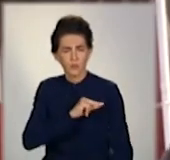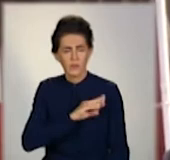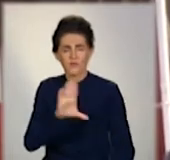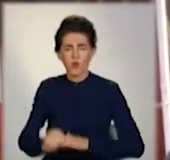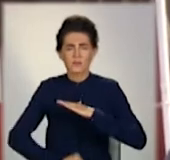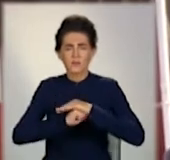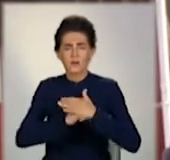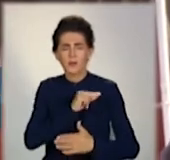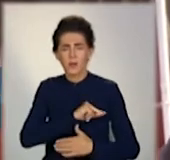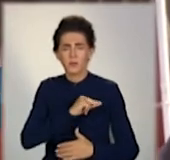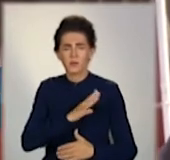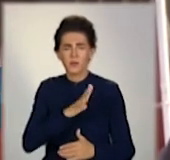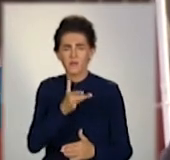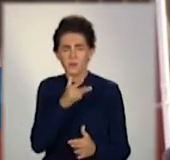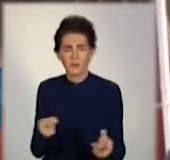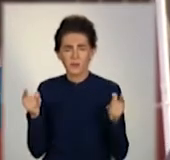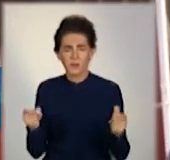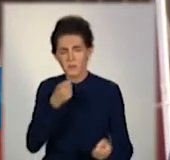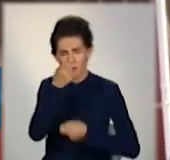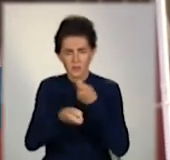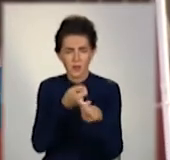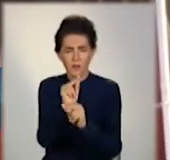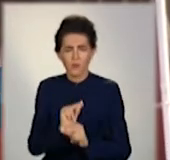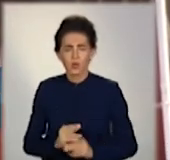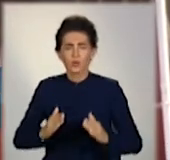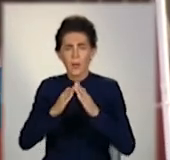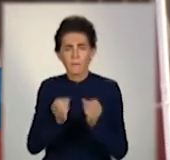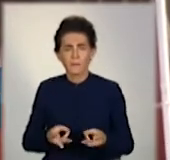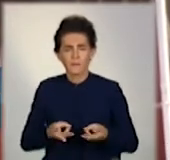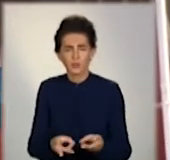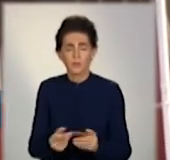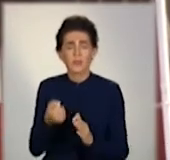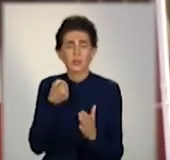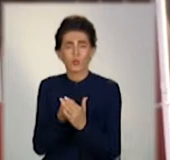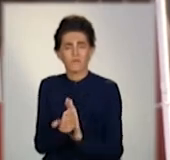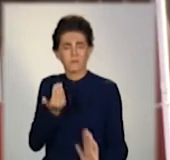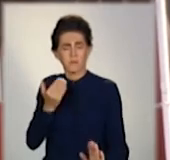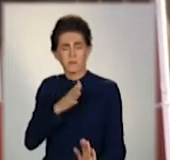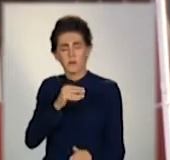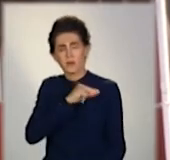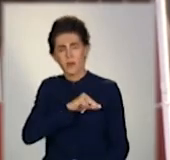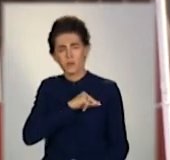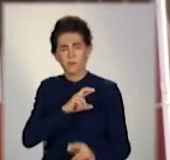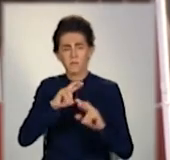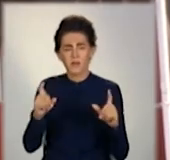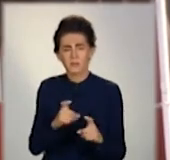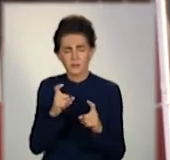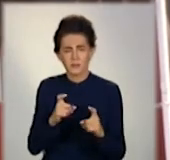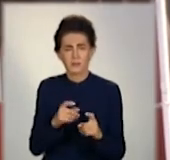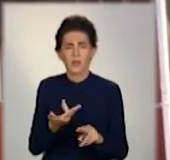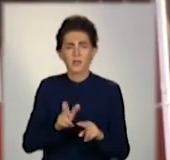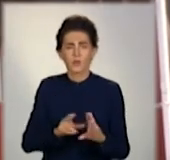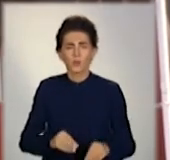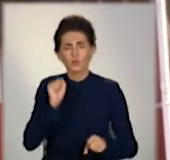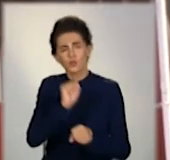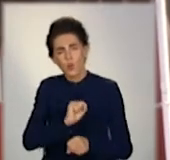работа была выполнена в период капитального ремонта доменной печи. До этого работы осуществлялись без